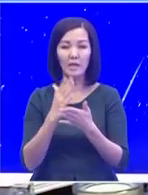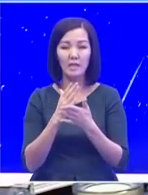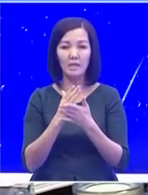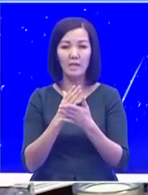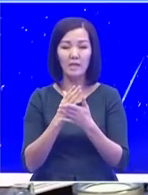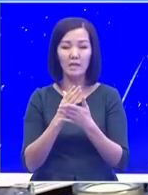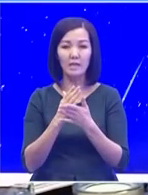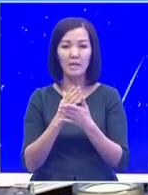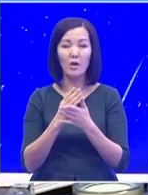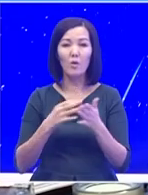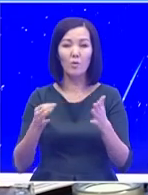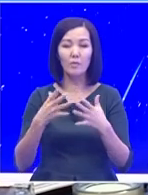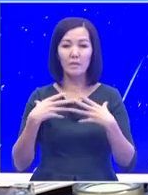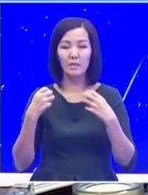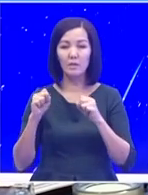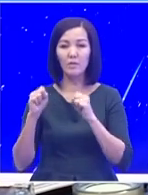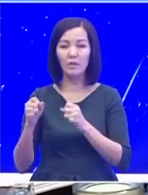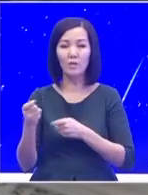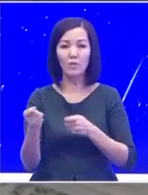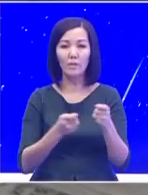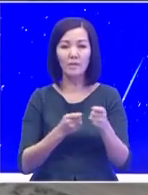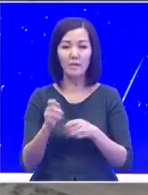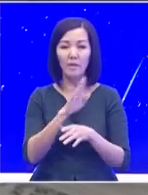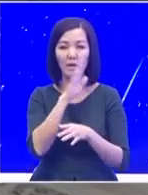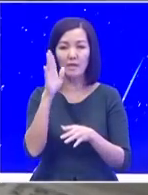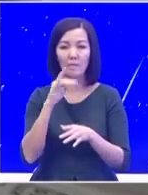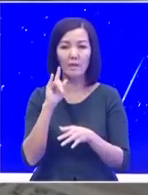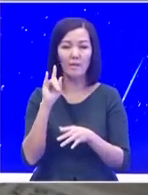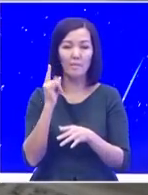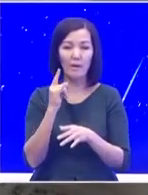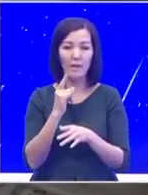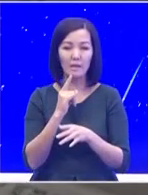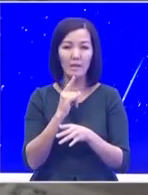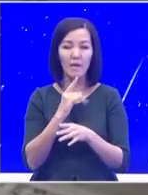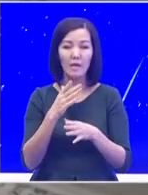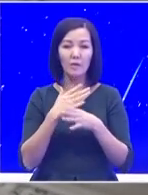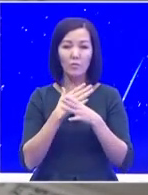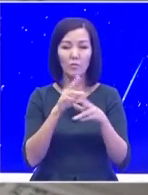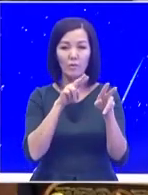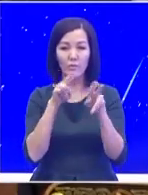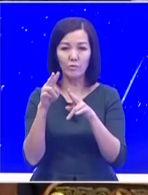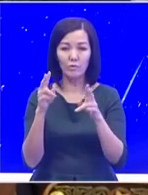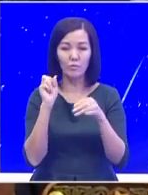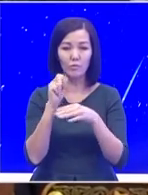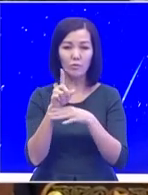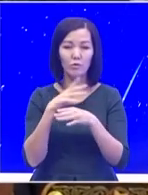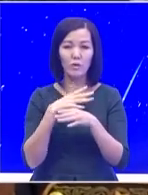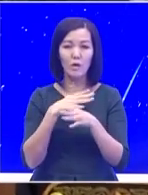денсаулық сақтау басқармасына ана мен баланың жағдайын бақылауға алып, бар көмекті көрсетуді жүктеді.